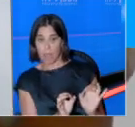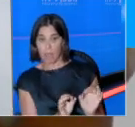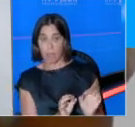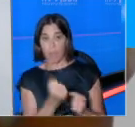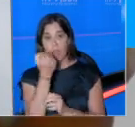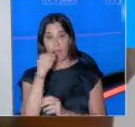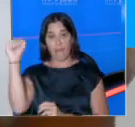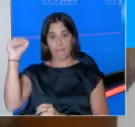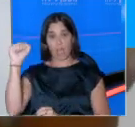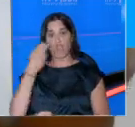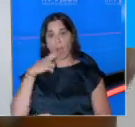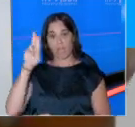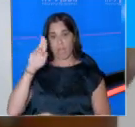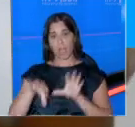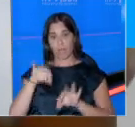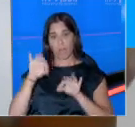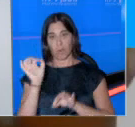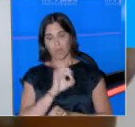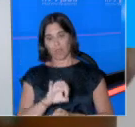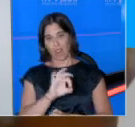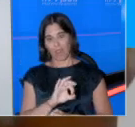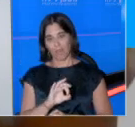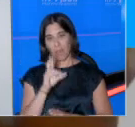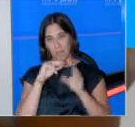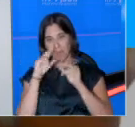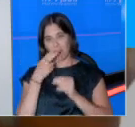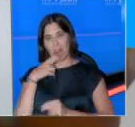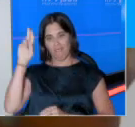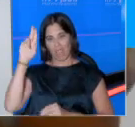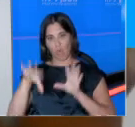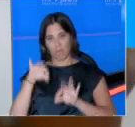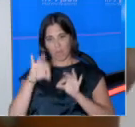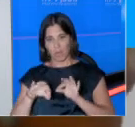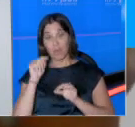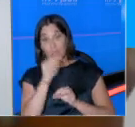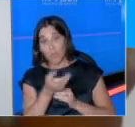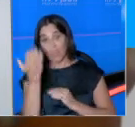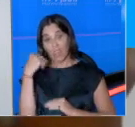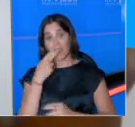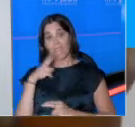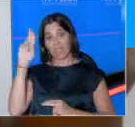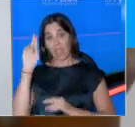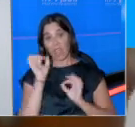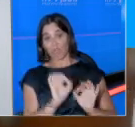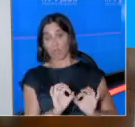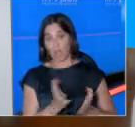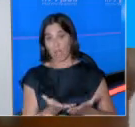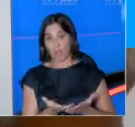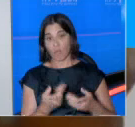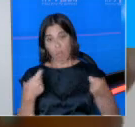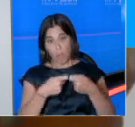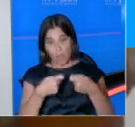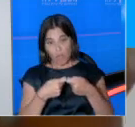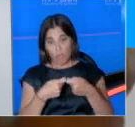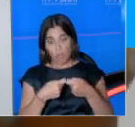הפרה של הבטחת בחירות, אם אנחנו כבר כל הזמן מדברים על הבטחת בחירות. זאת הייתה אחת הבטחות הבחירות של המשותפת,